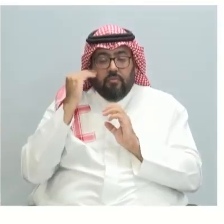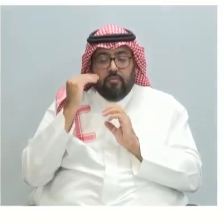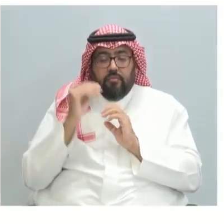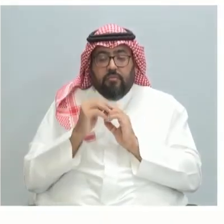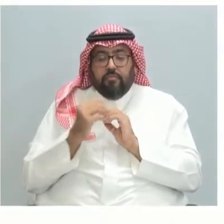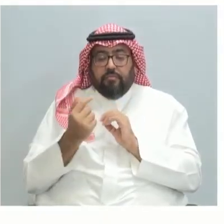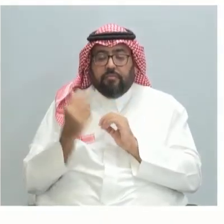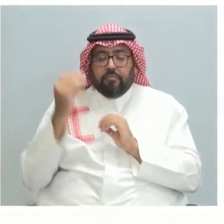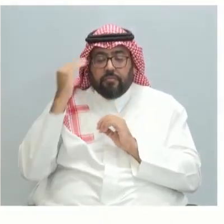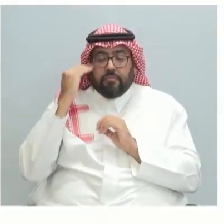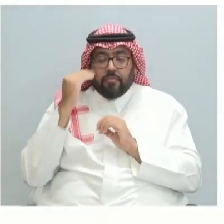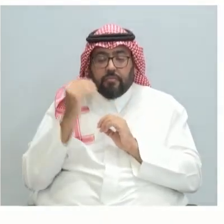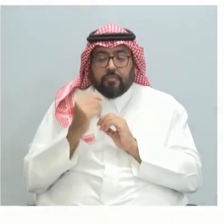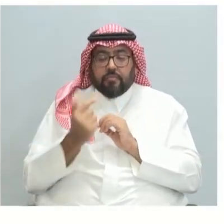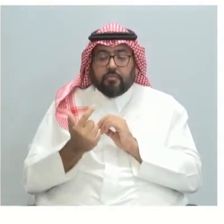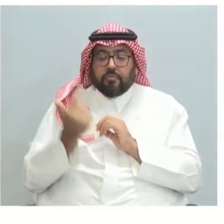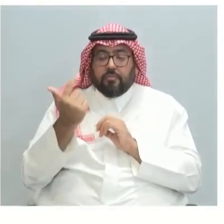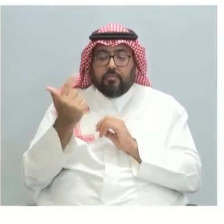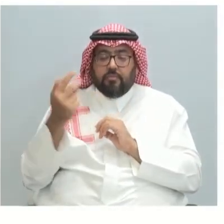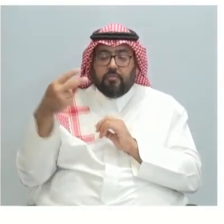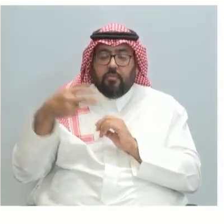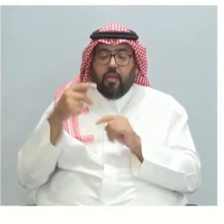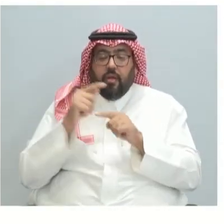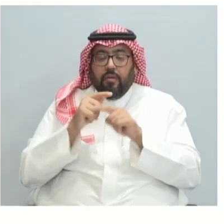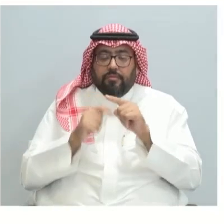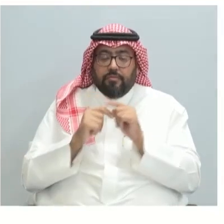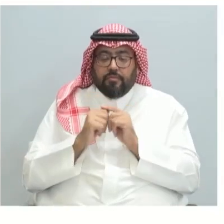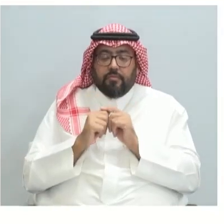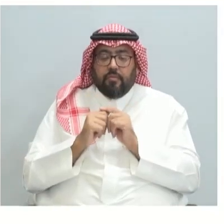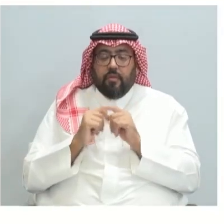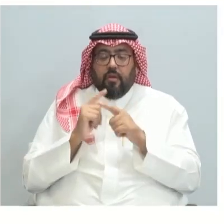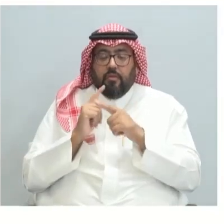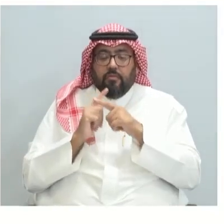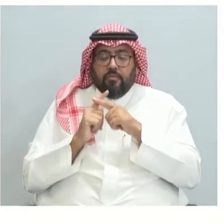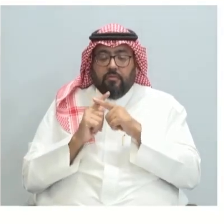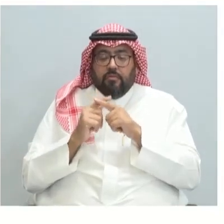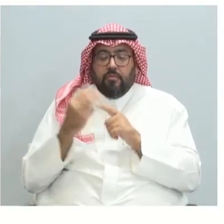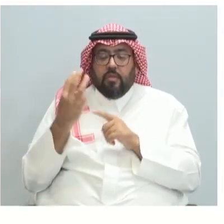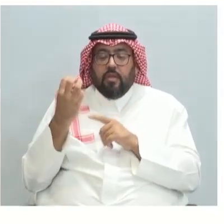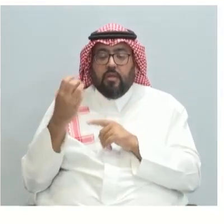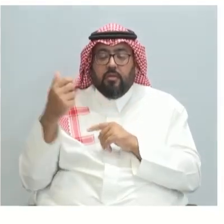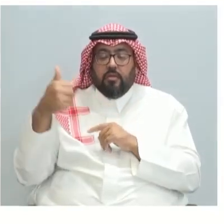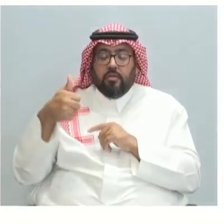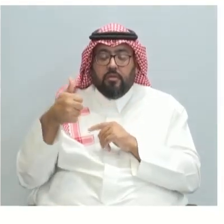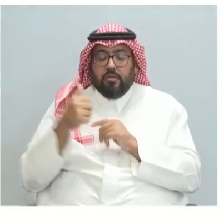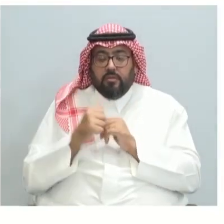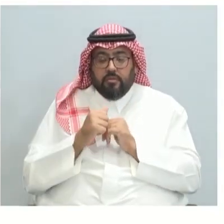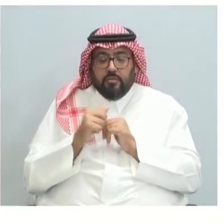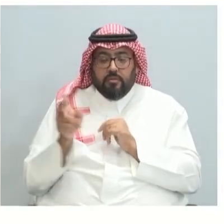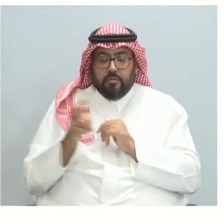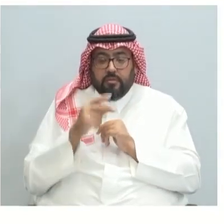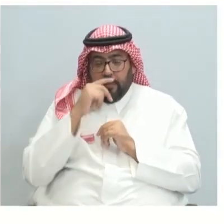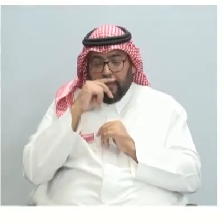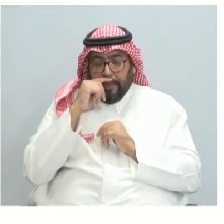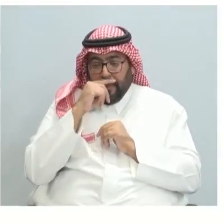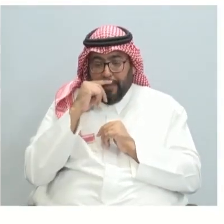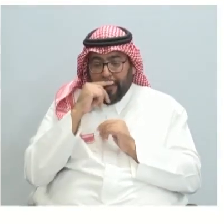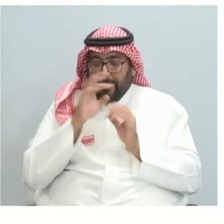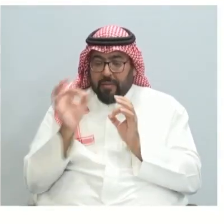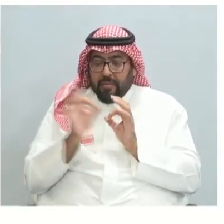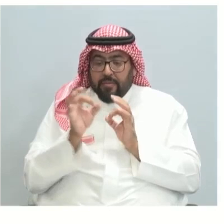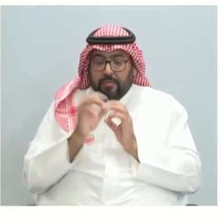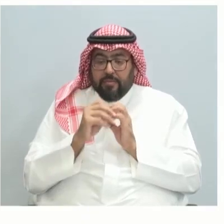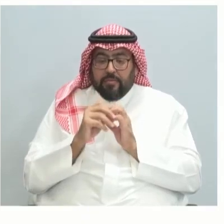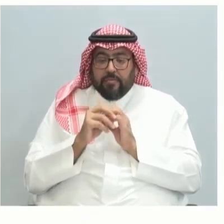نكتب 27 على 100 على هيئه كسر اعتيادي ونضربها في 360 درجه لكي نوجد زاويه هذا القطاع نقرب